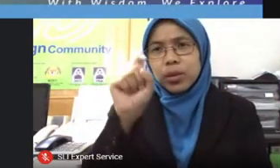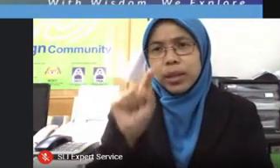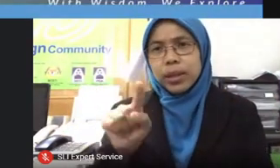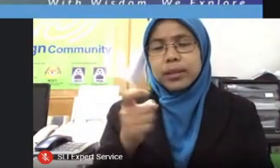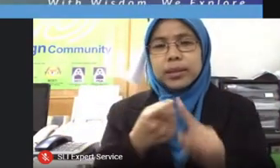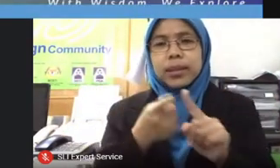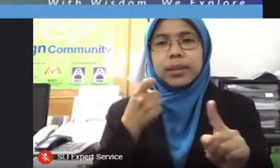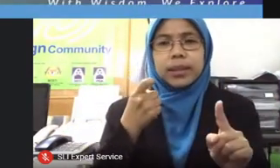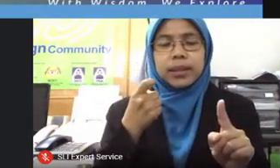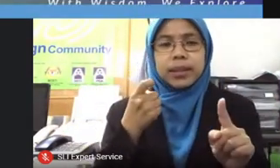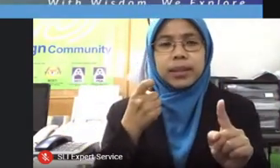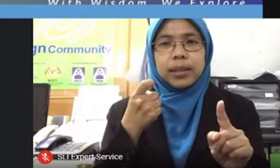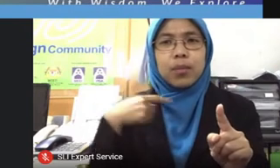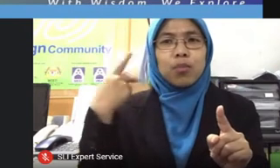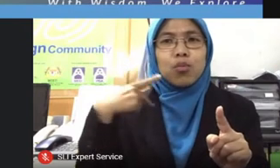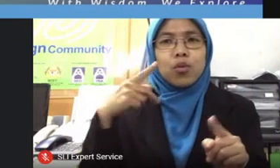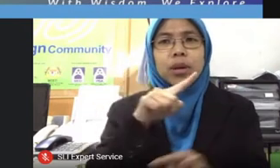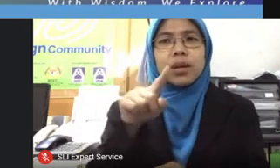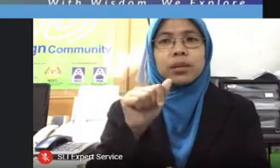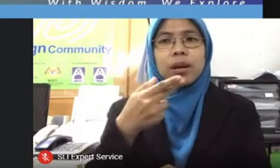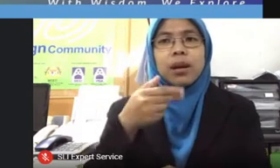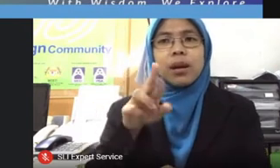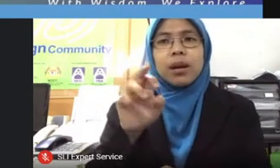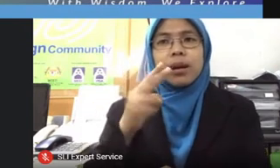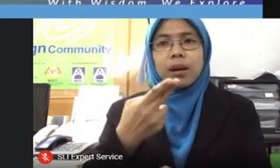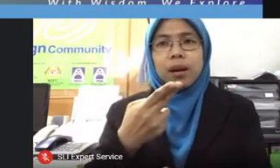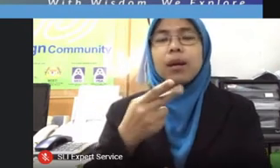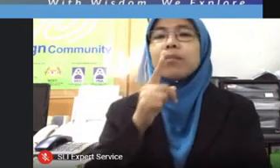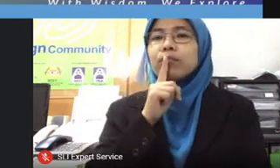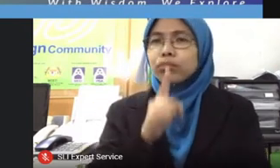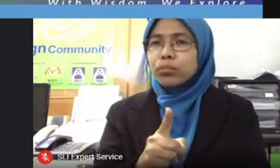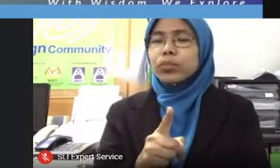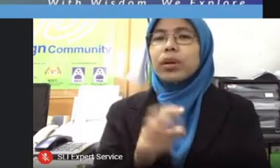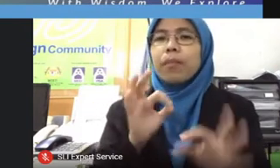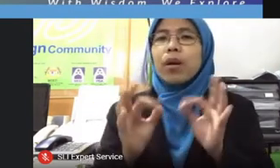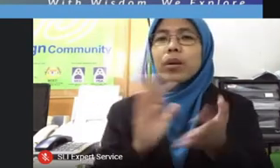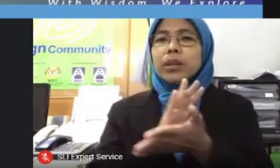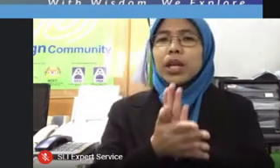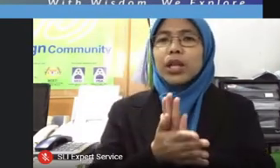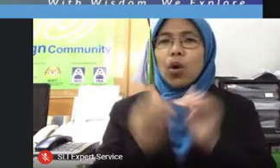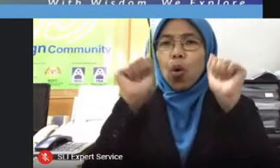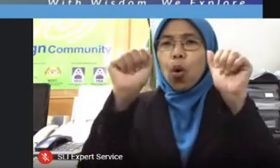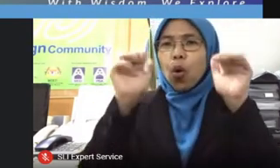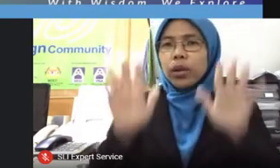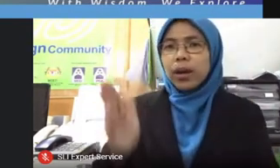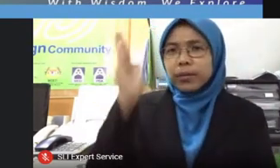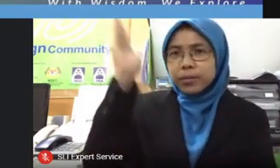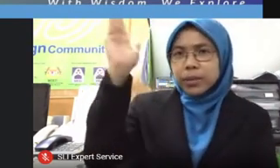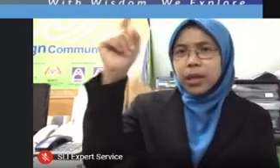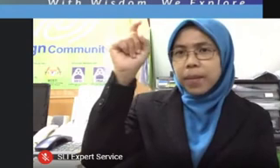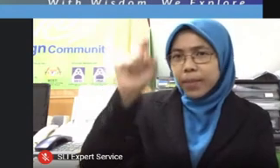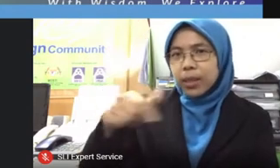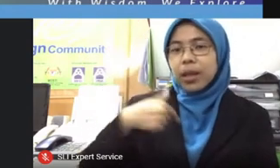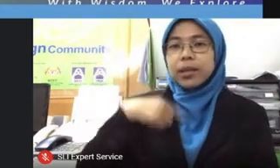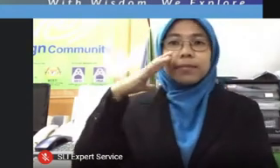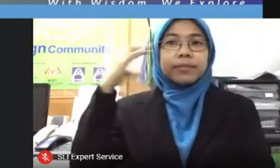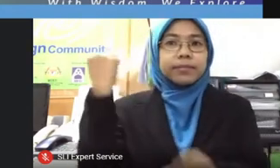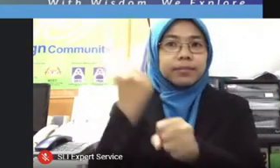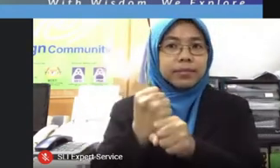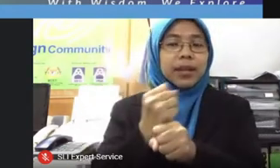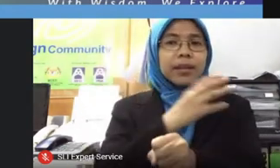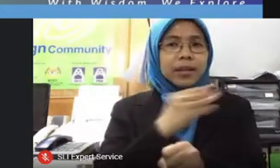daripada Puan Zahara. Adakah benar untuk menjadi seorang awesome speaker kena ada keyakinan dan